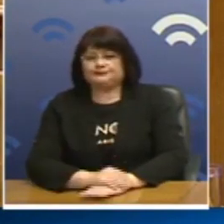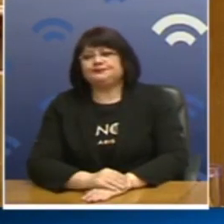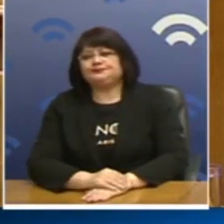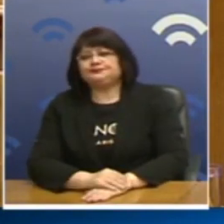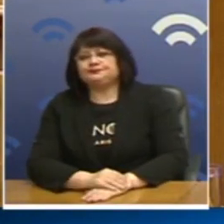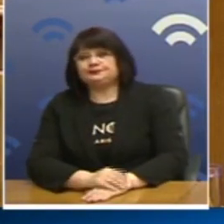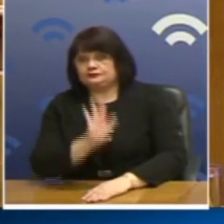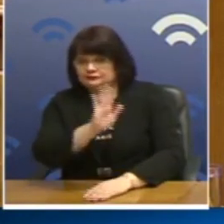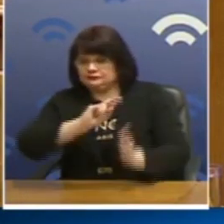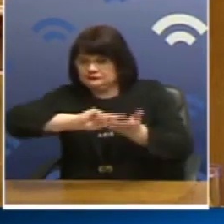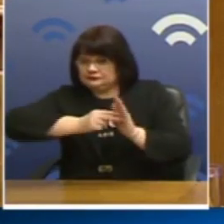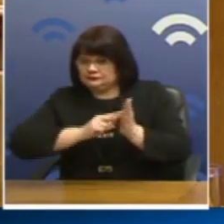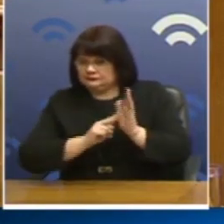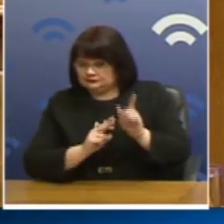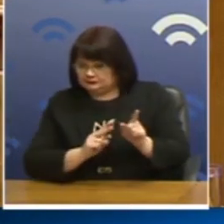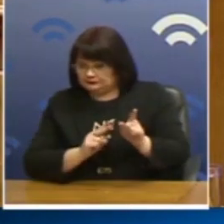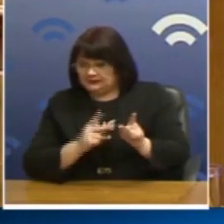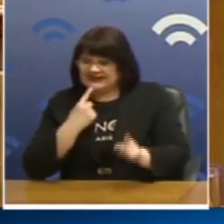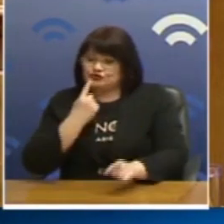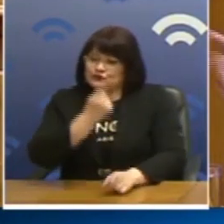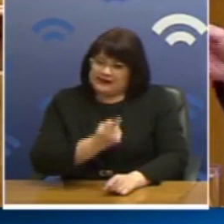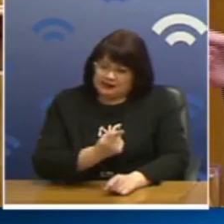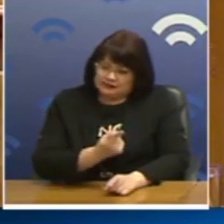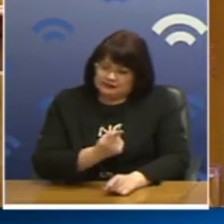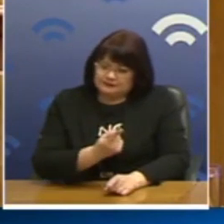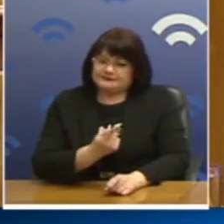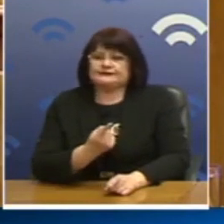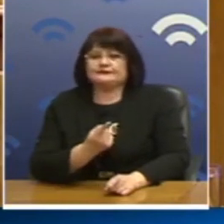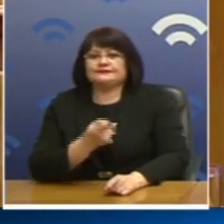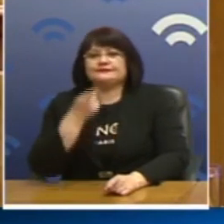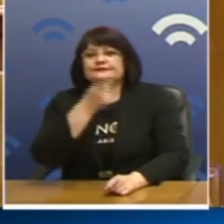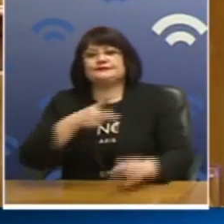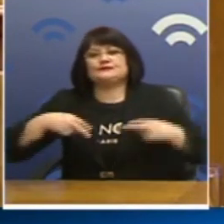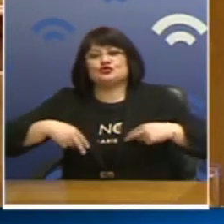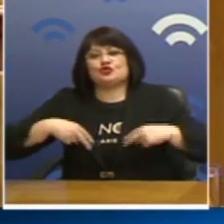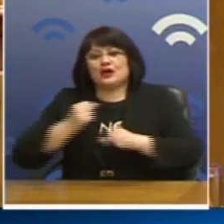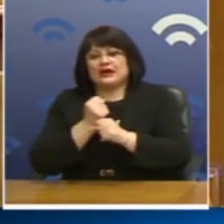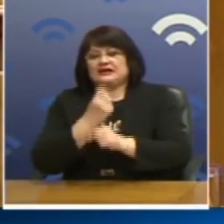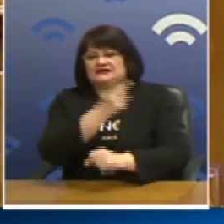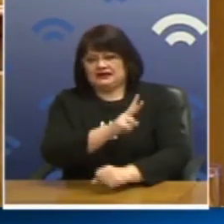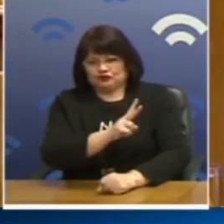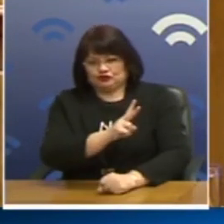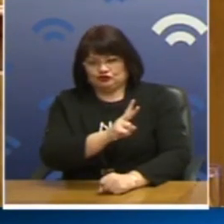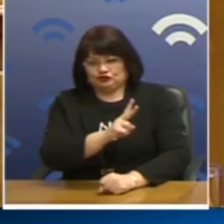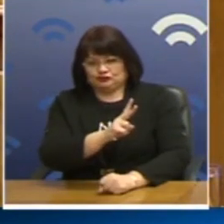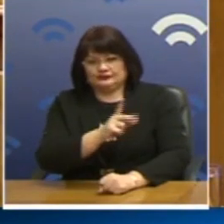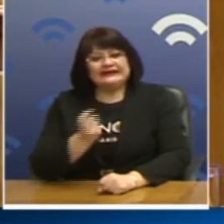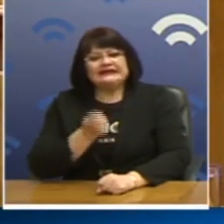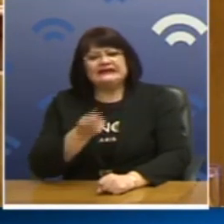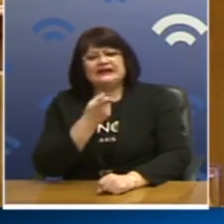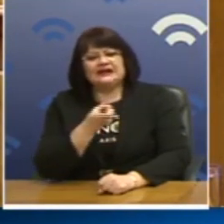προσέξτε ακριβώς τι λέμε. Έχετε βάλει τον Υπουργό Εργασίας να επιδίδεται σε